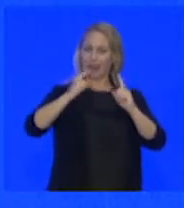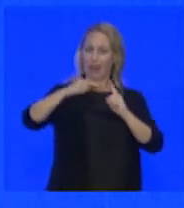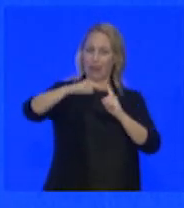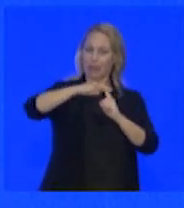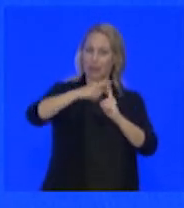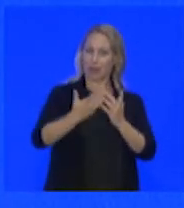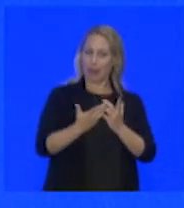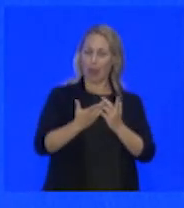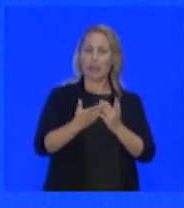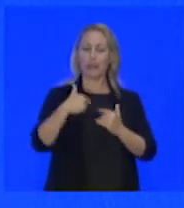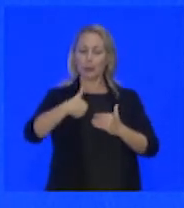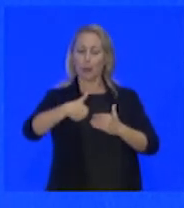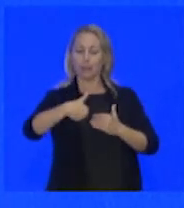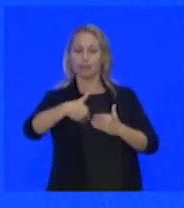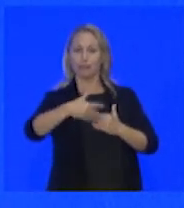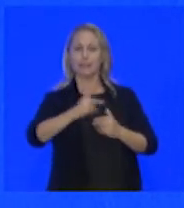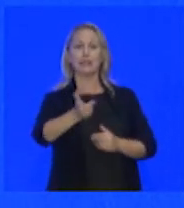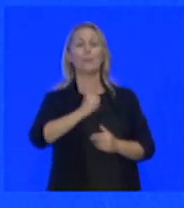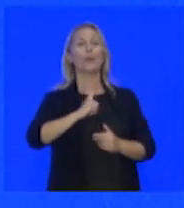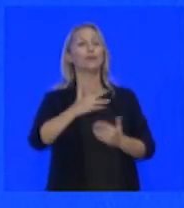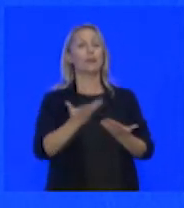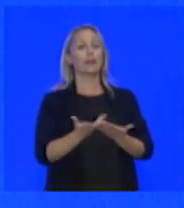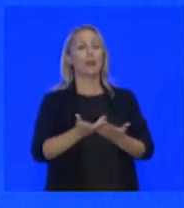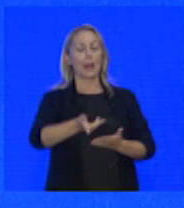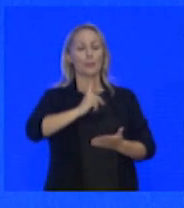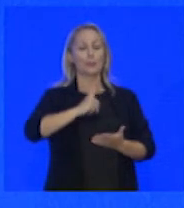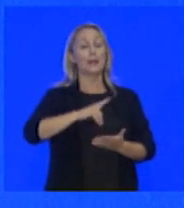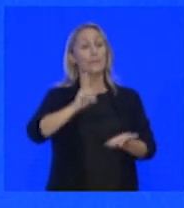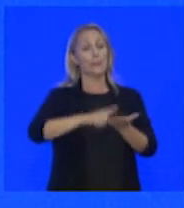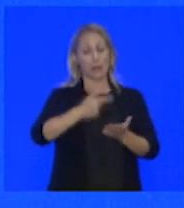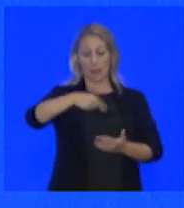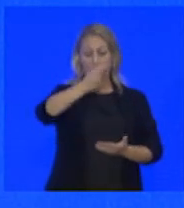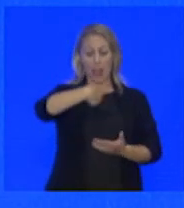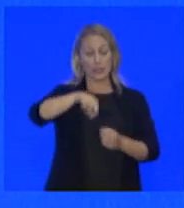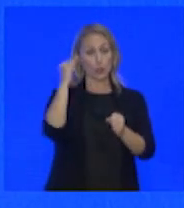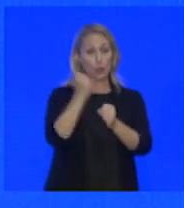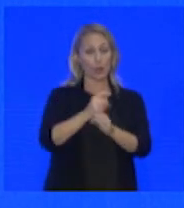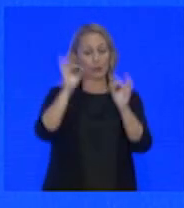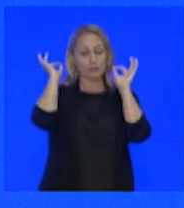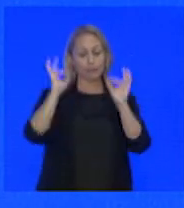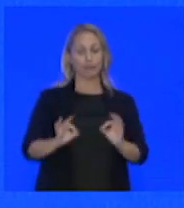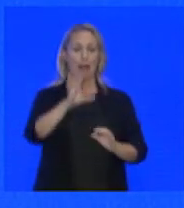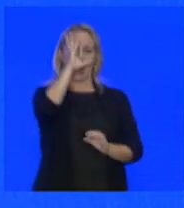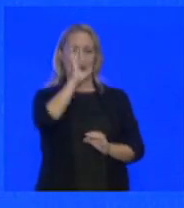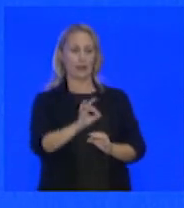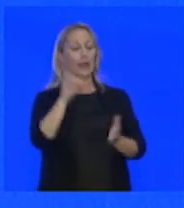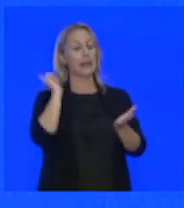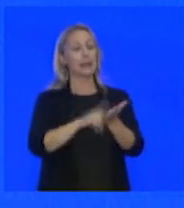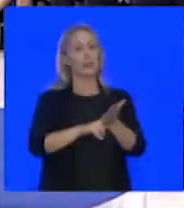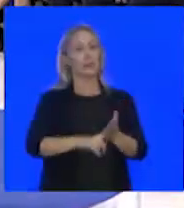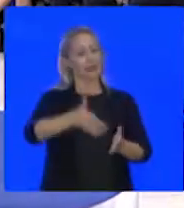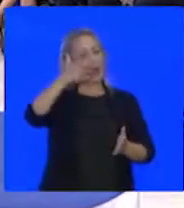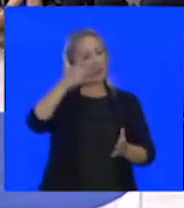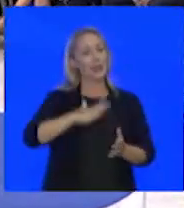εύλογη προσδοκία. Προσδοκία που οφείλουμε να κάνουμε πραγματικότητα. Και θα την κάνουμε. Γιατί εμείς και θέλουμε και